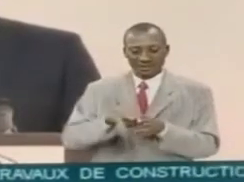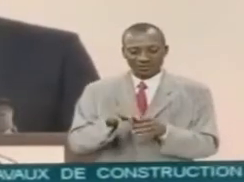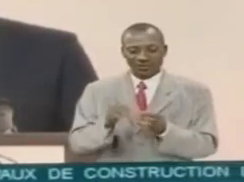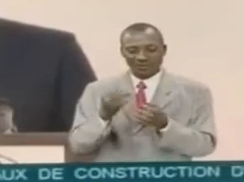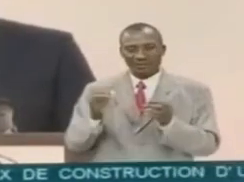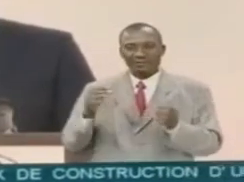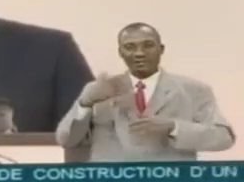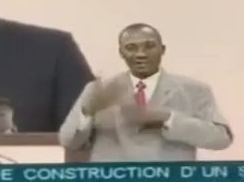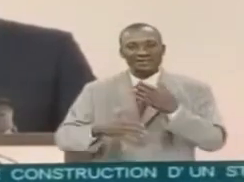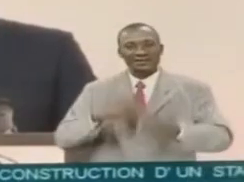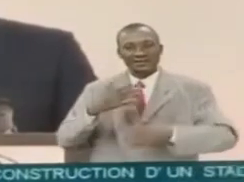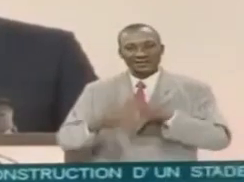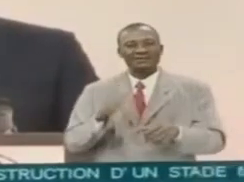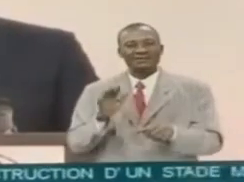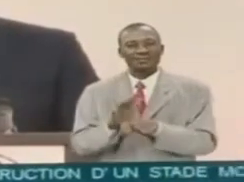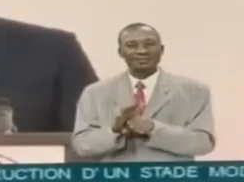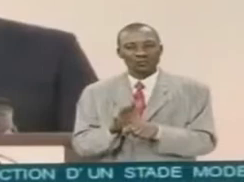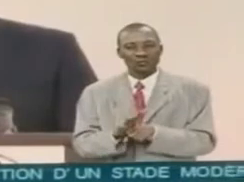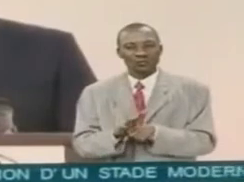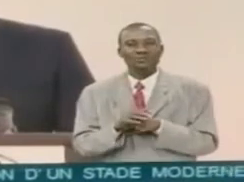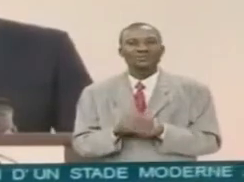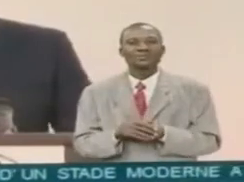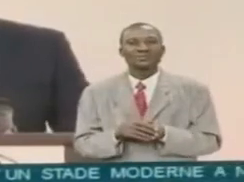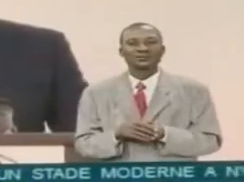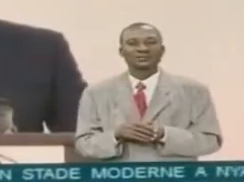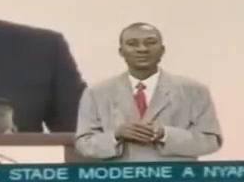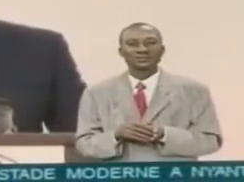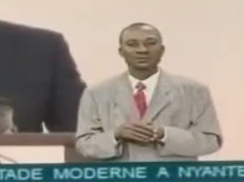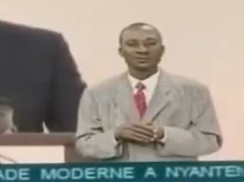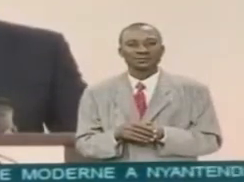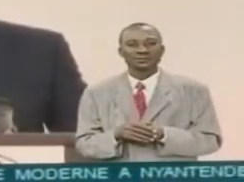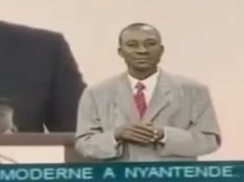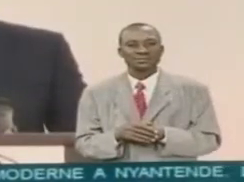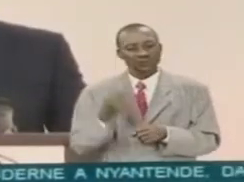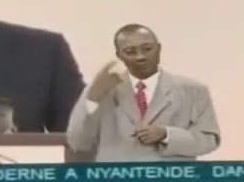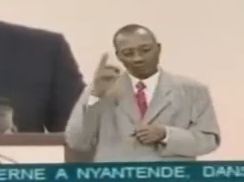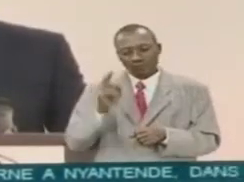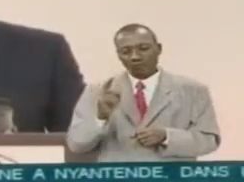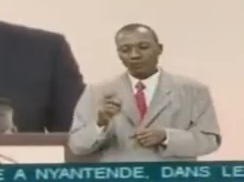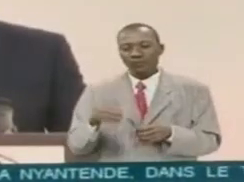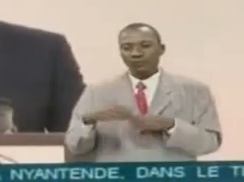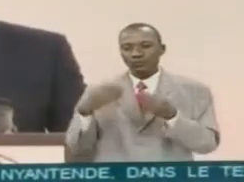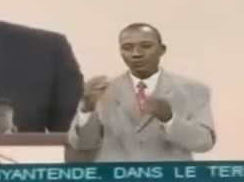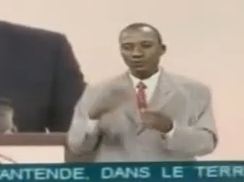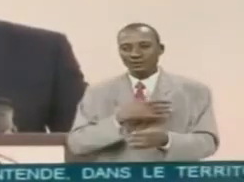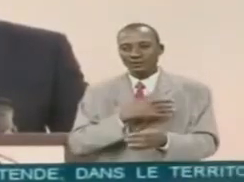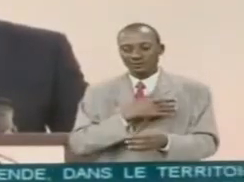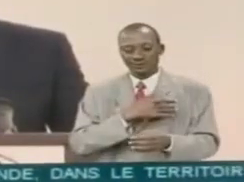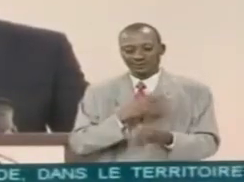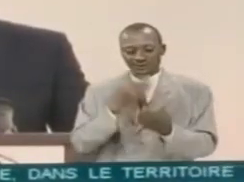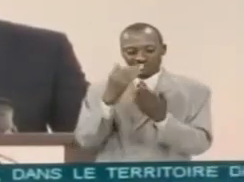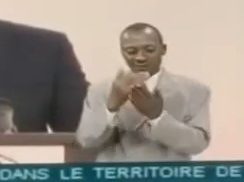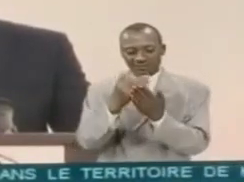nationale indépendante dans la révision du fichier électoral.